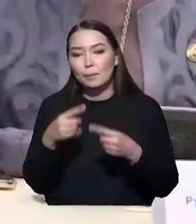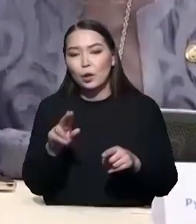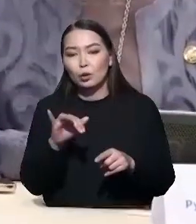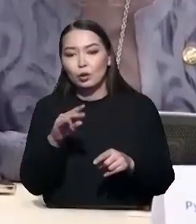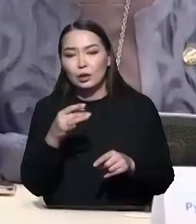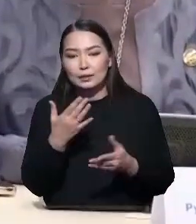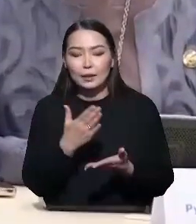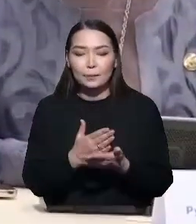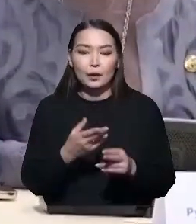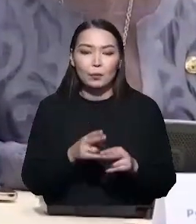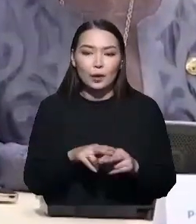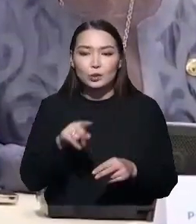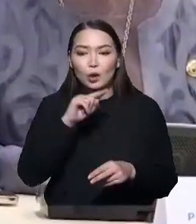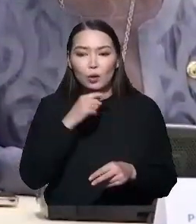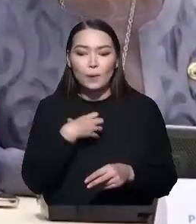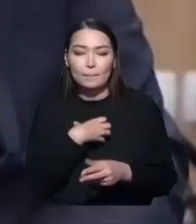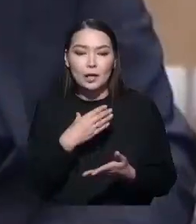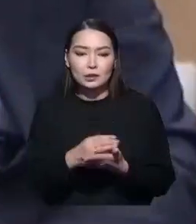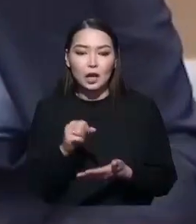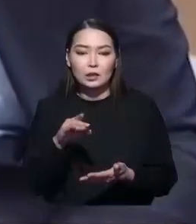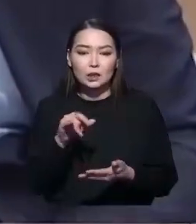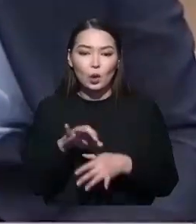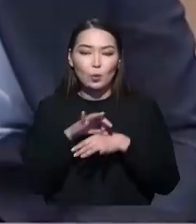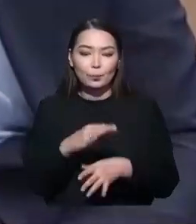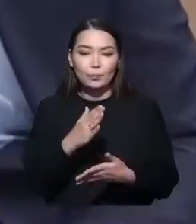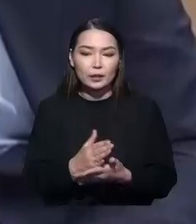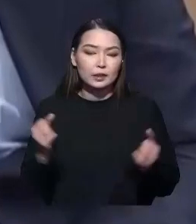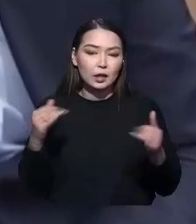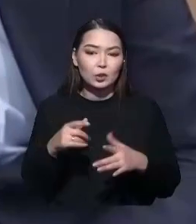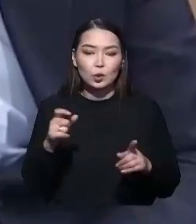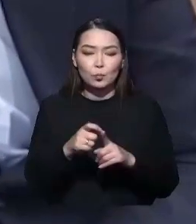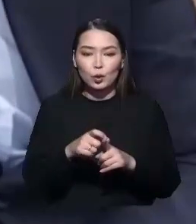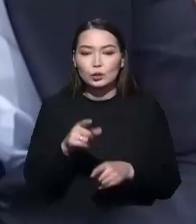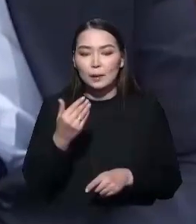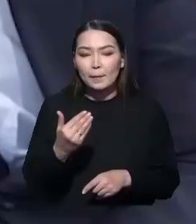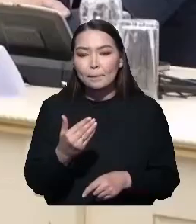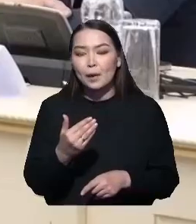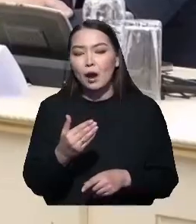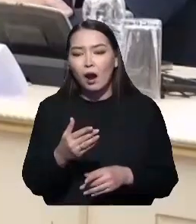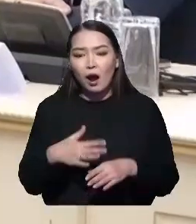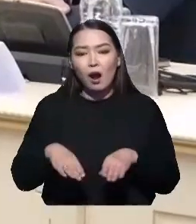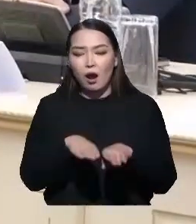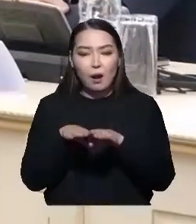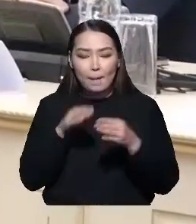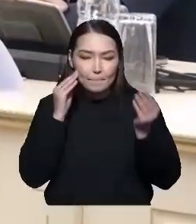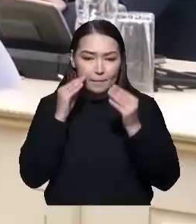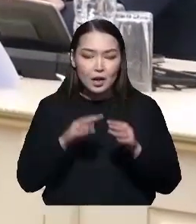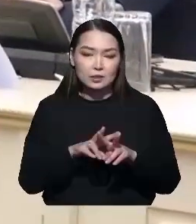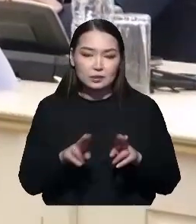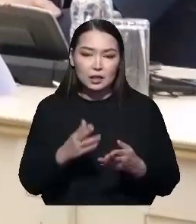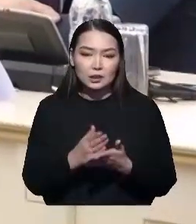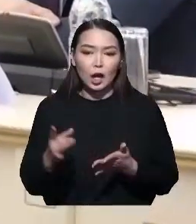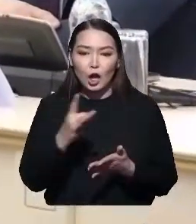тарихи һәм экономикалық маңызы зор Атырауда өтіп жатыр. Жиналғандардың сөзінше құрылтайдың мүддесі біреу, ұлттық рухани мүддені басты орынға